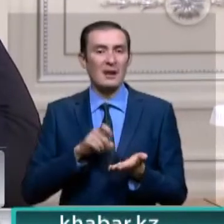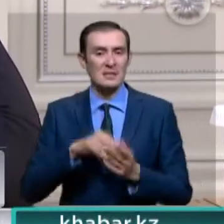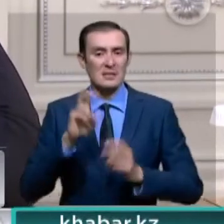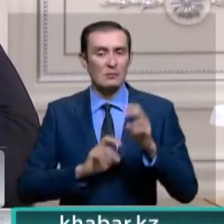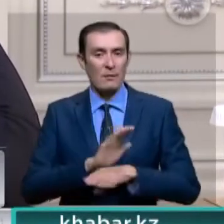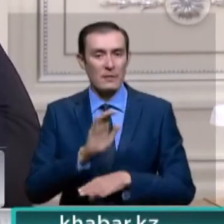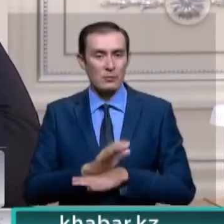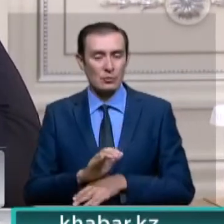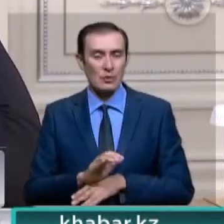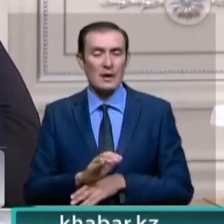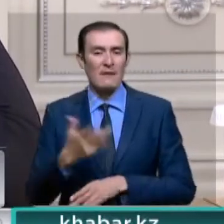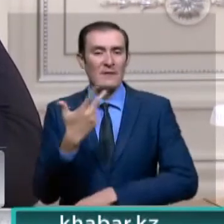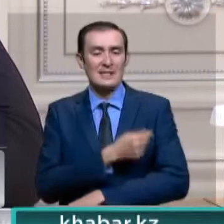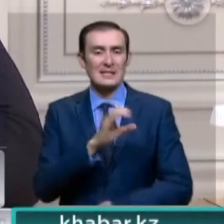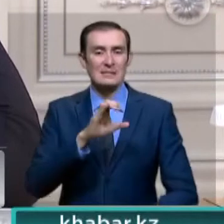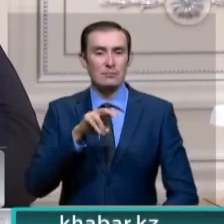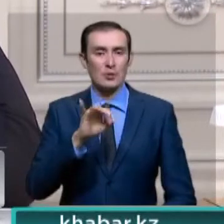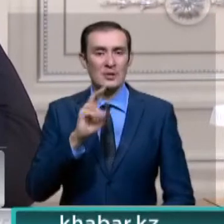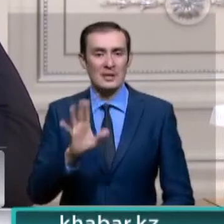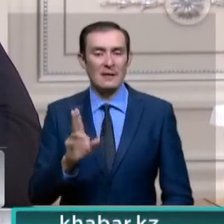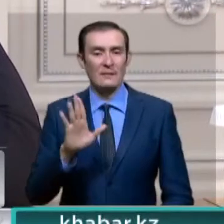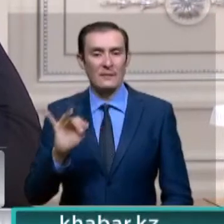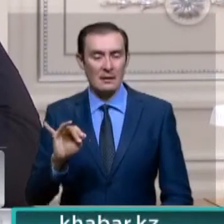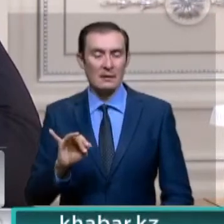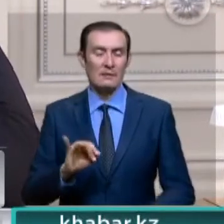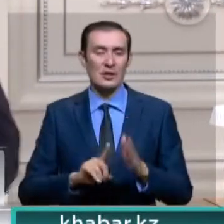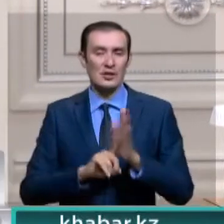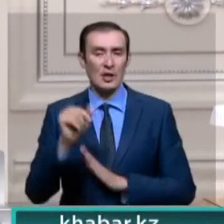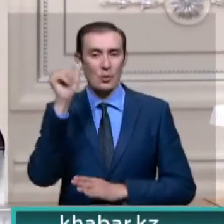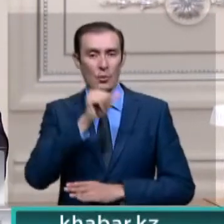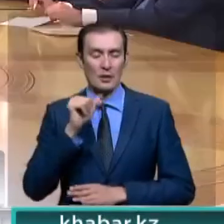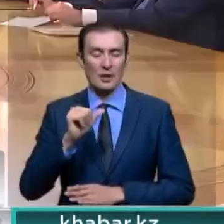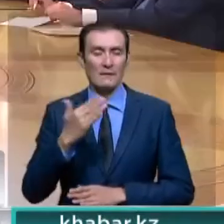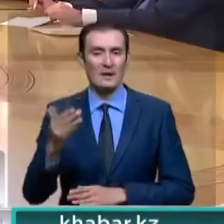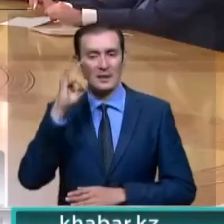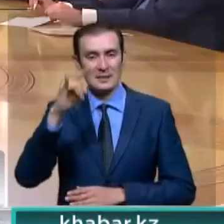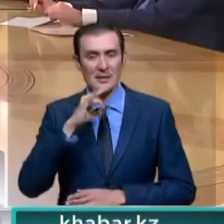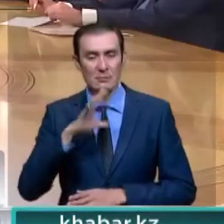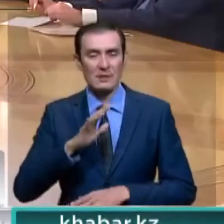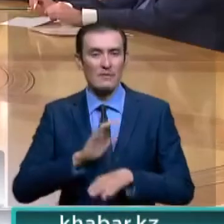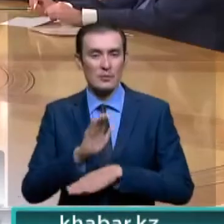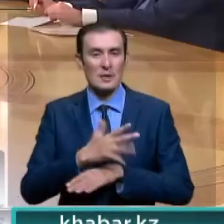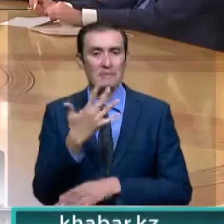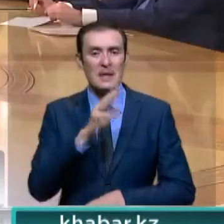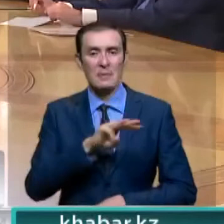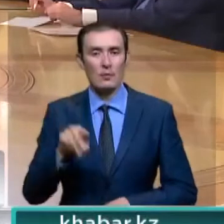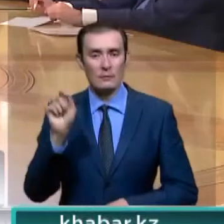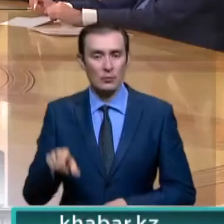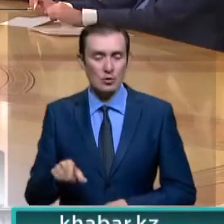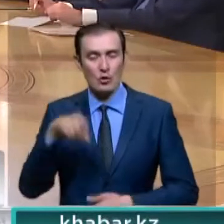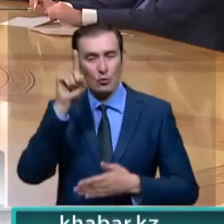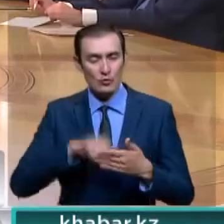по производству спутника ВИД, здесь все сделано. С начала года в Казахстане произведено 5 миллионов доз вакцин.